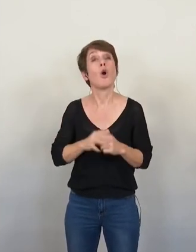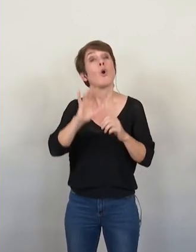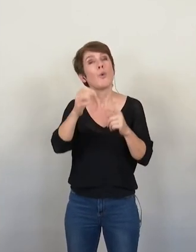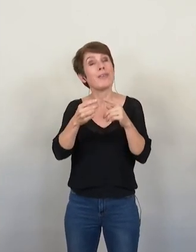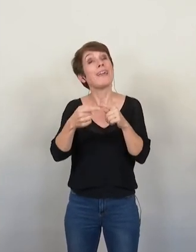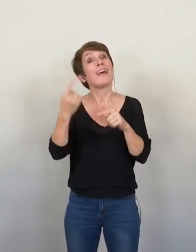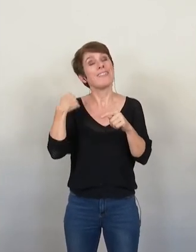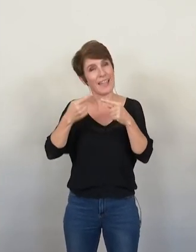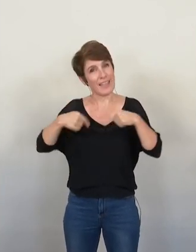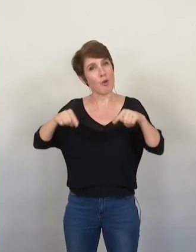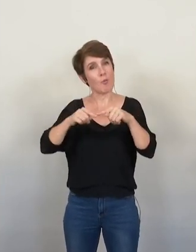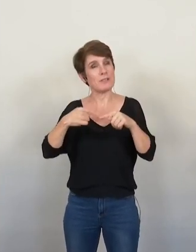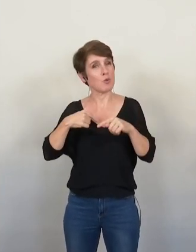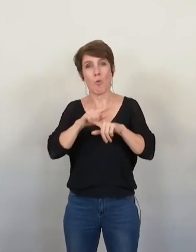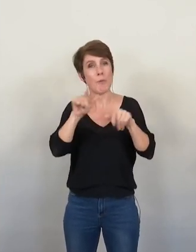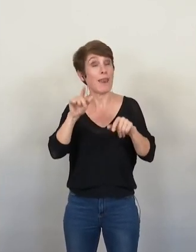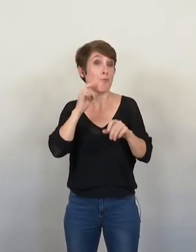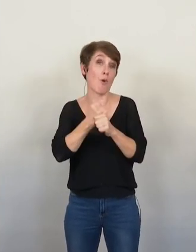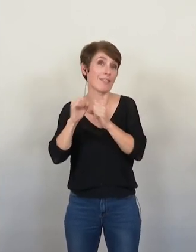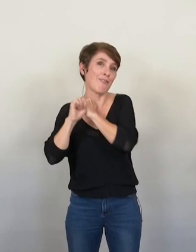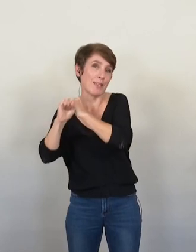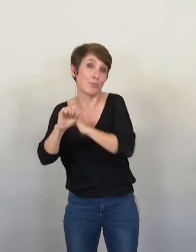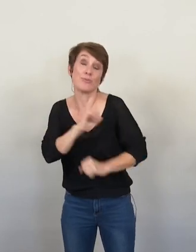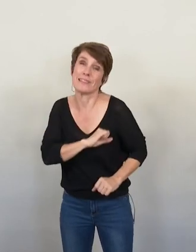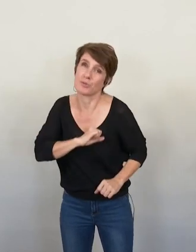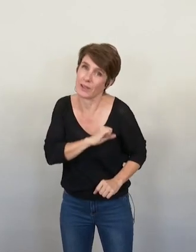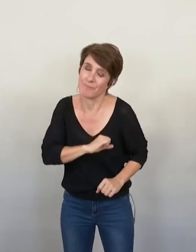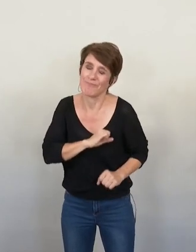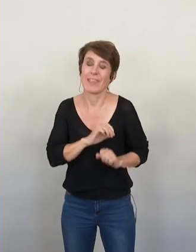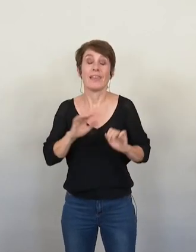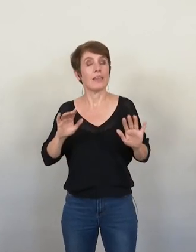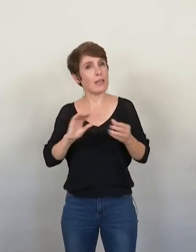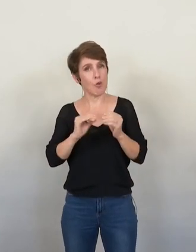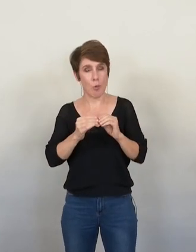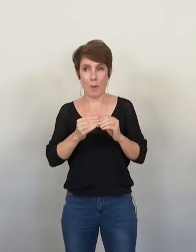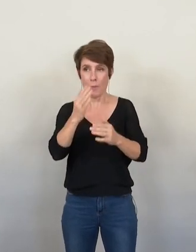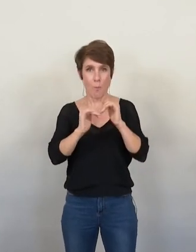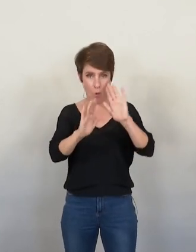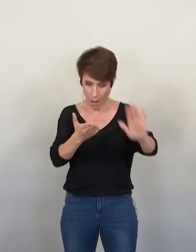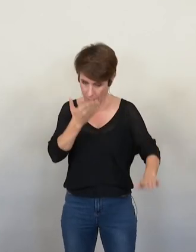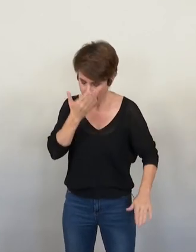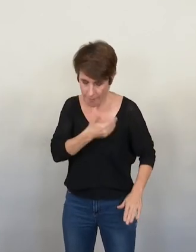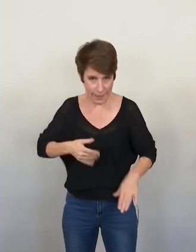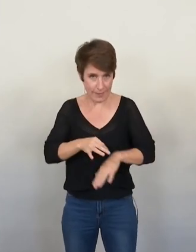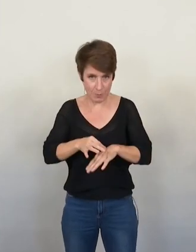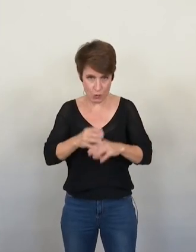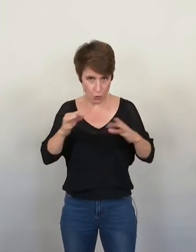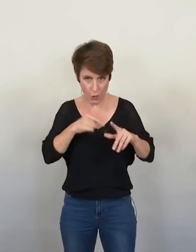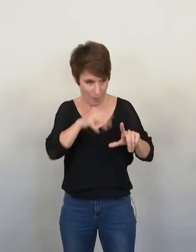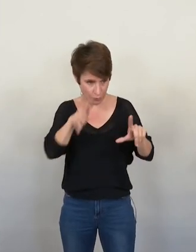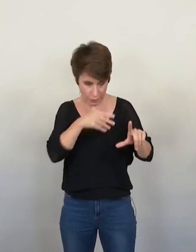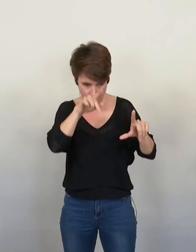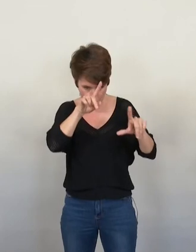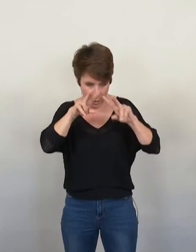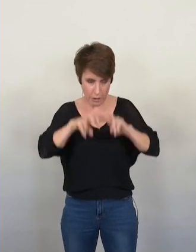commission excusez-moi d'avoir un travail et en l'occurrence à chaque fois les ordres du jour arrivent très tard et on n pas le temps d'examiner tous les tableaux donc je veux bien qu'on nous fasse un